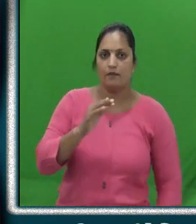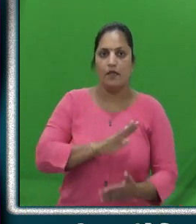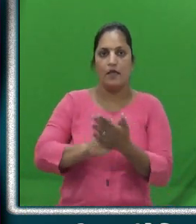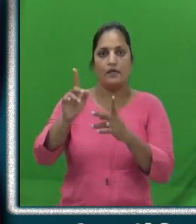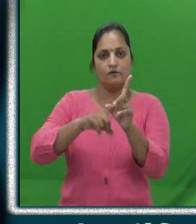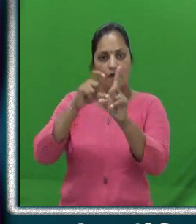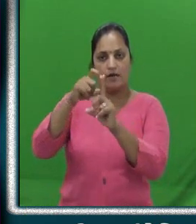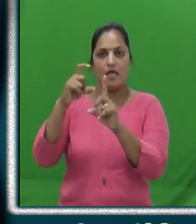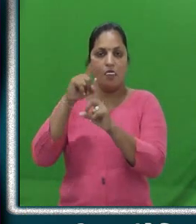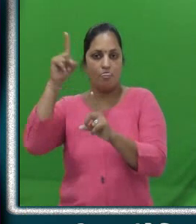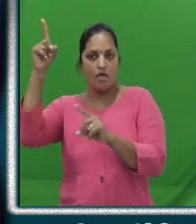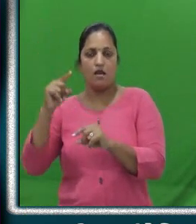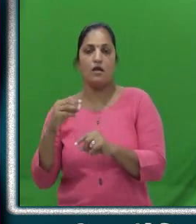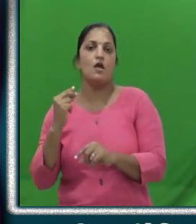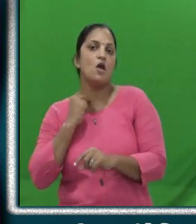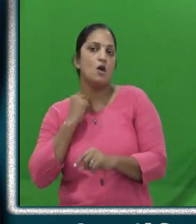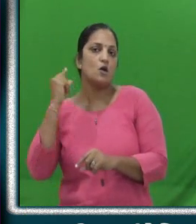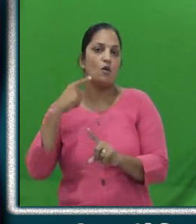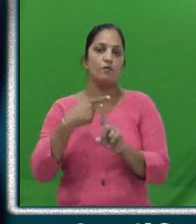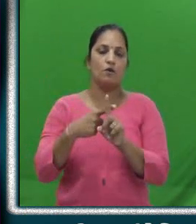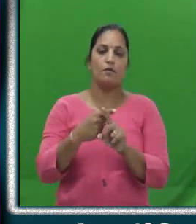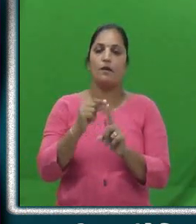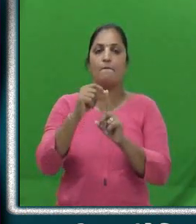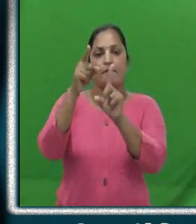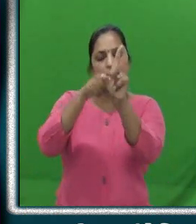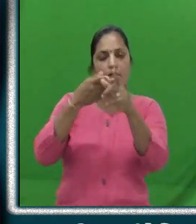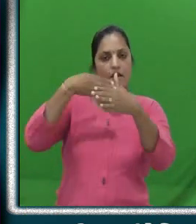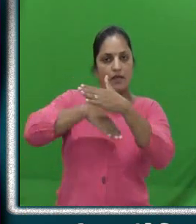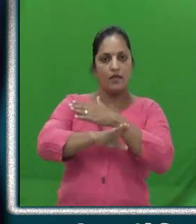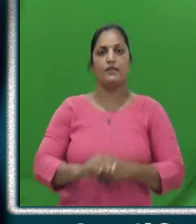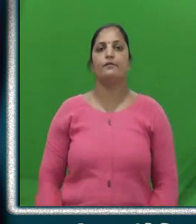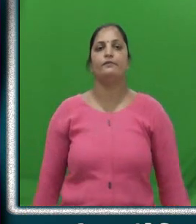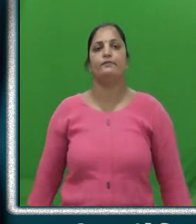चेन्नई हैदराबाद दिल्ली कोइम्बतूर अने पुडुचेरी नी अंदर आ